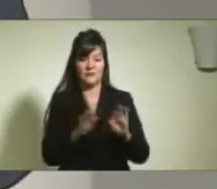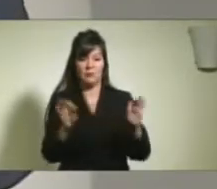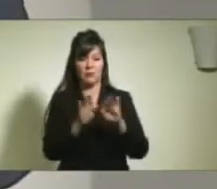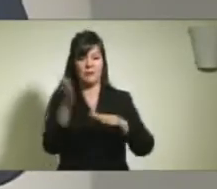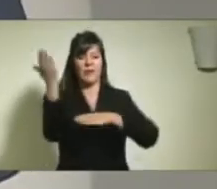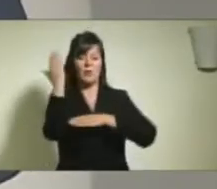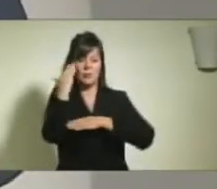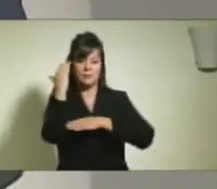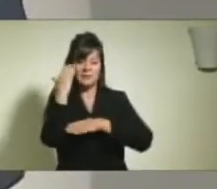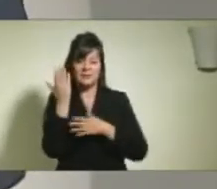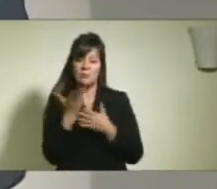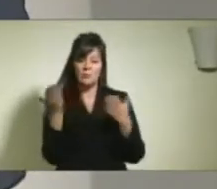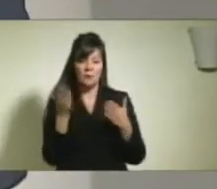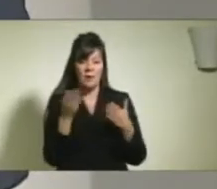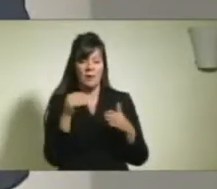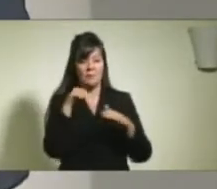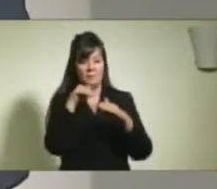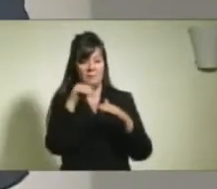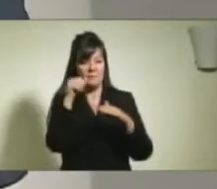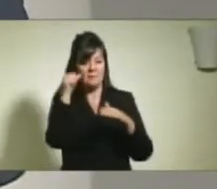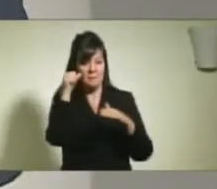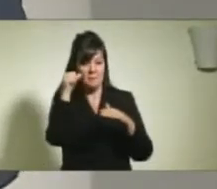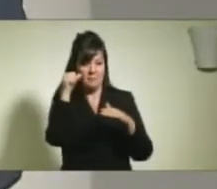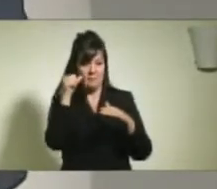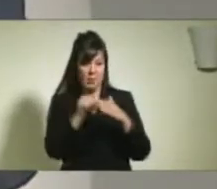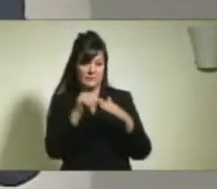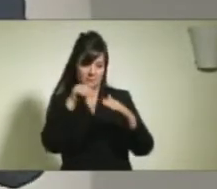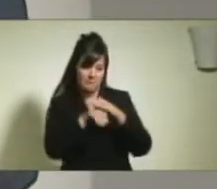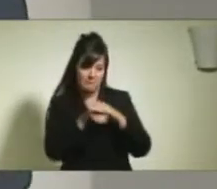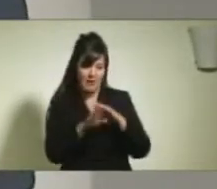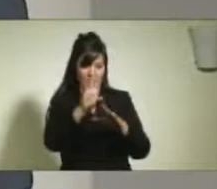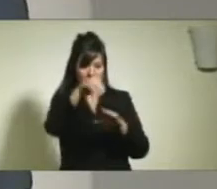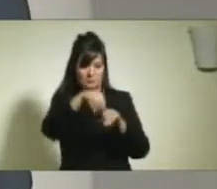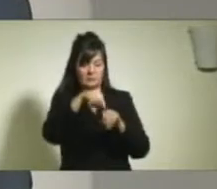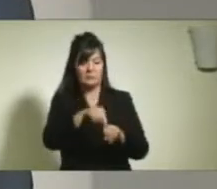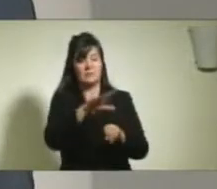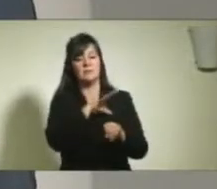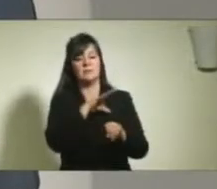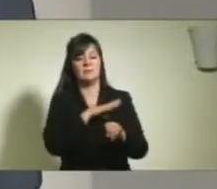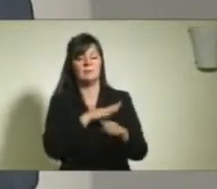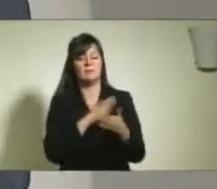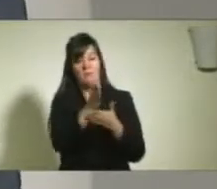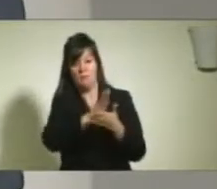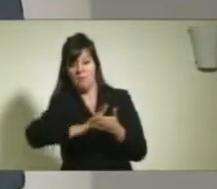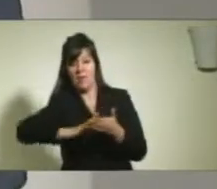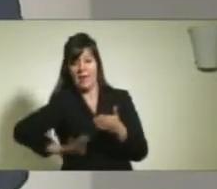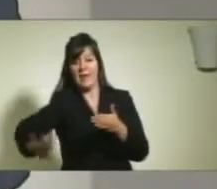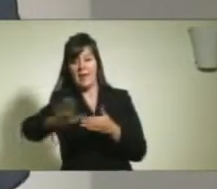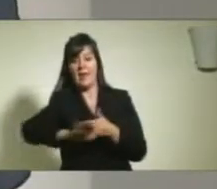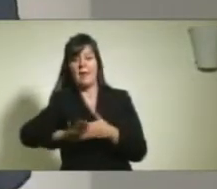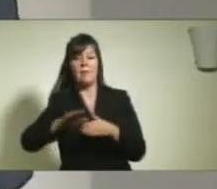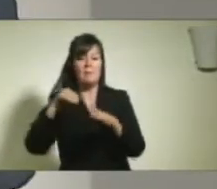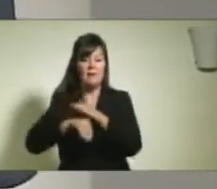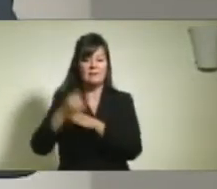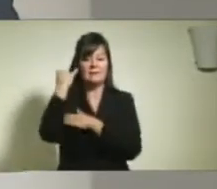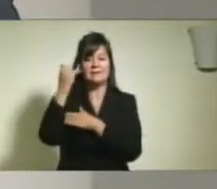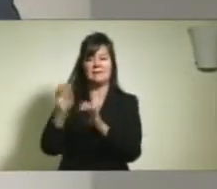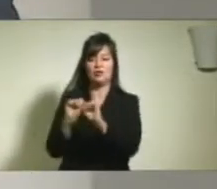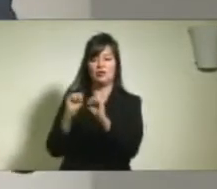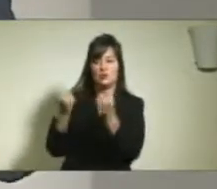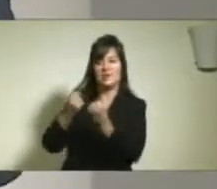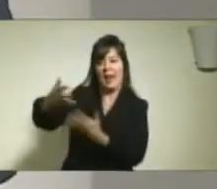Banque postale, avec ce volet au niveau de la banque sociale,